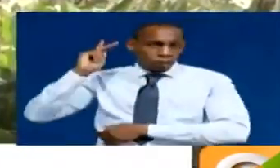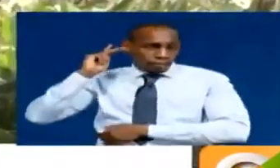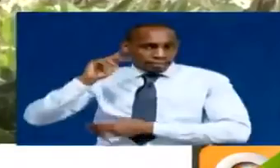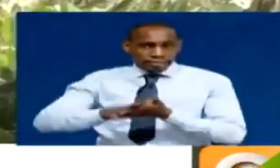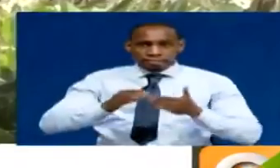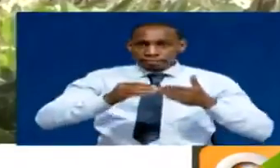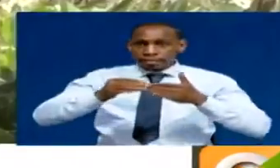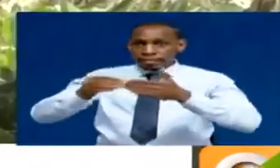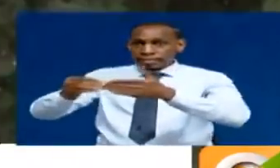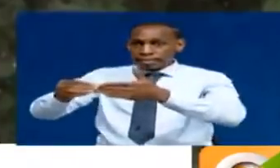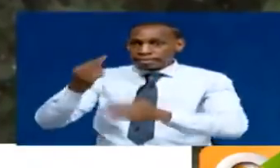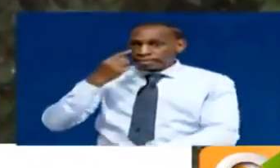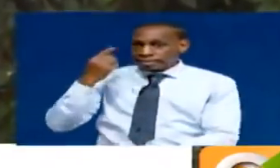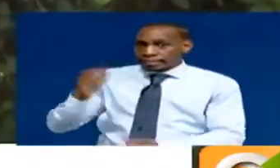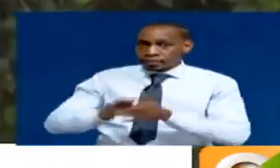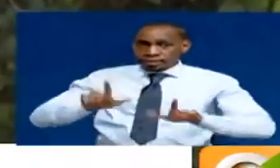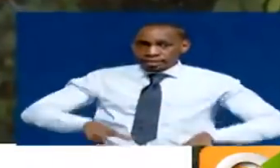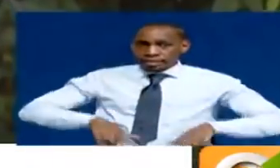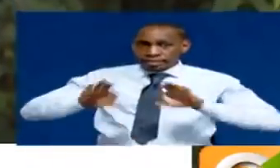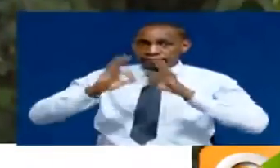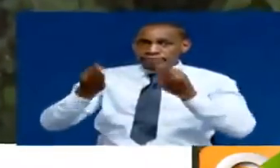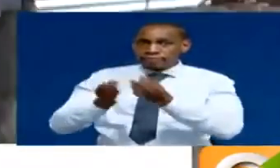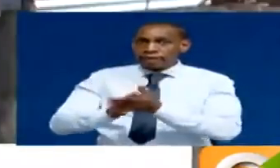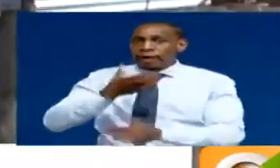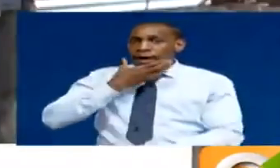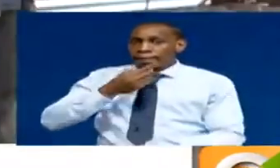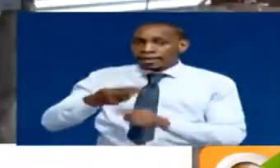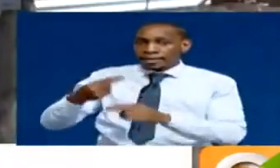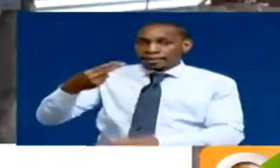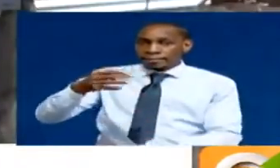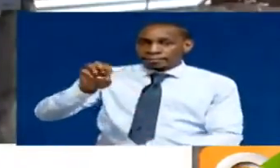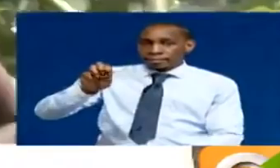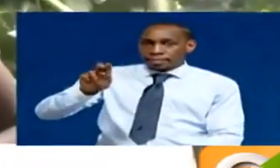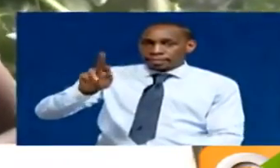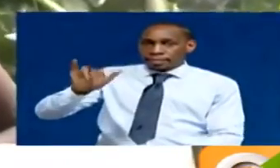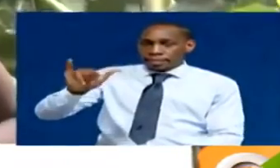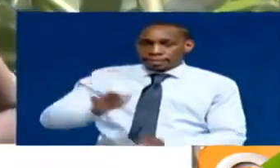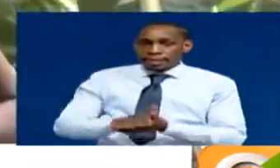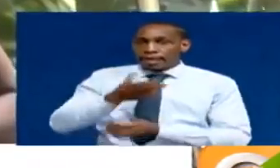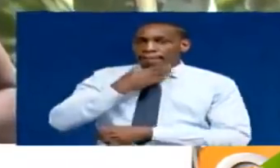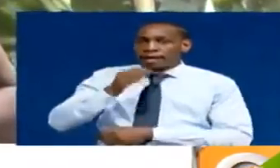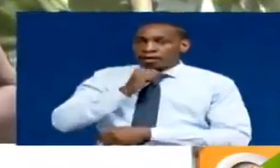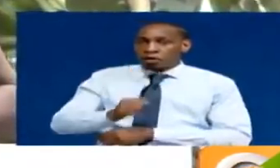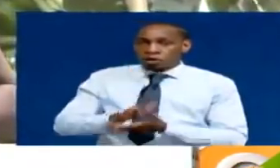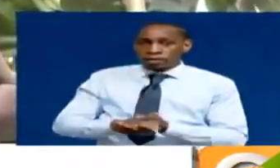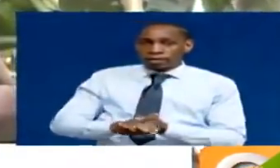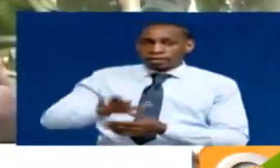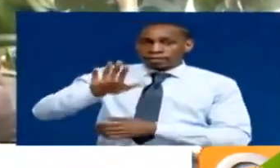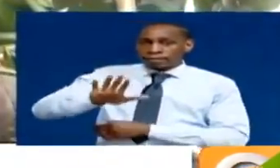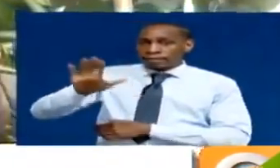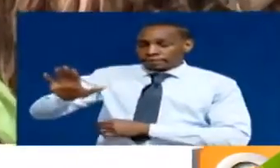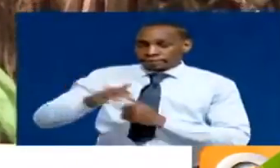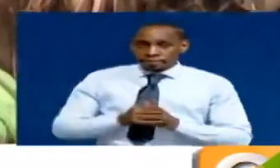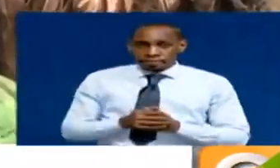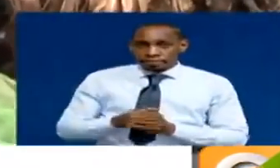Kisii ilitufikisha hapa wanakoishi familia ya mzee Henry Nyabuto Bakora, mzee mwenye umri wa miaka